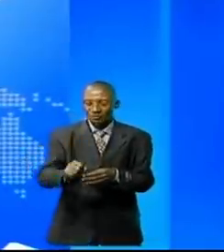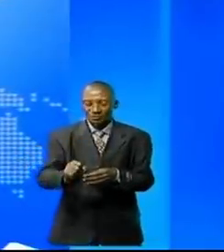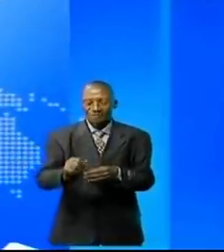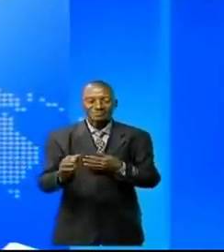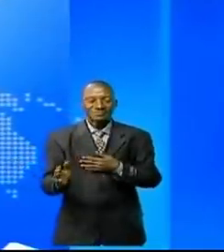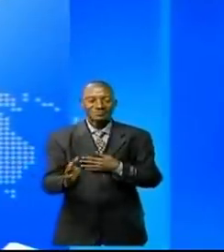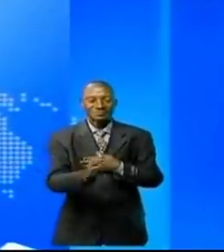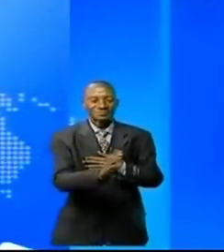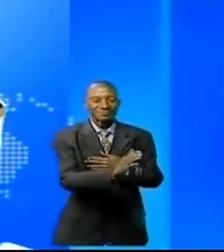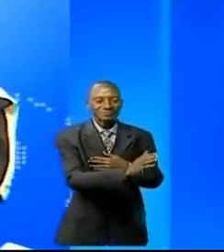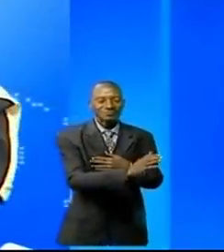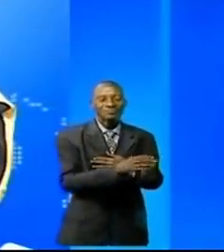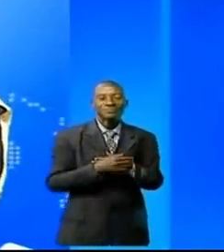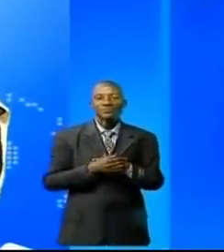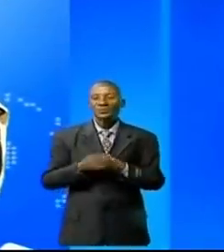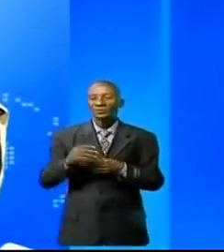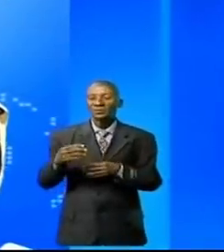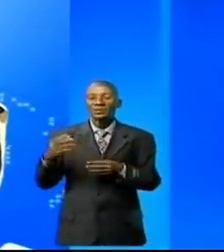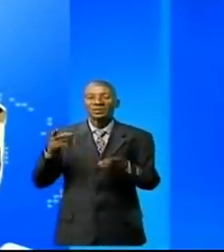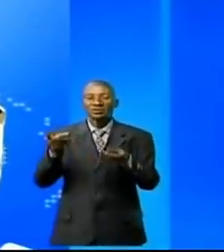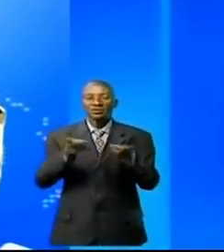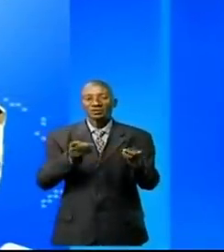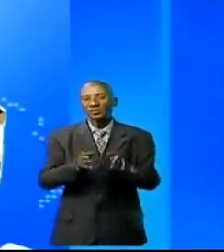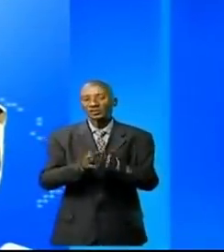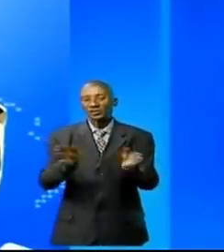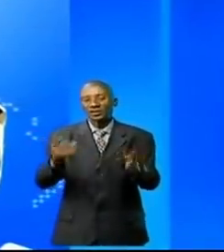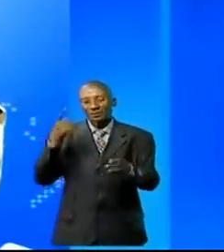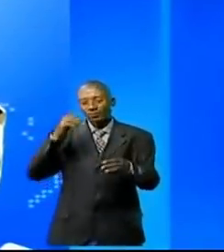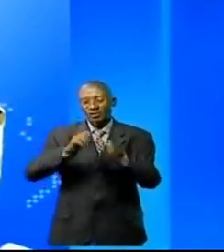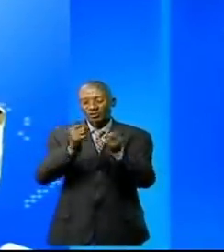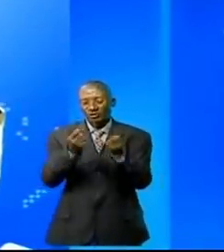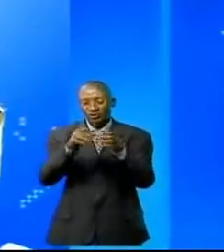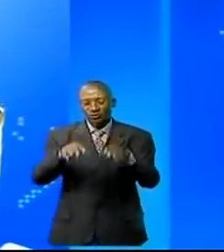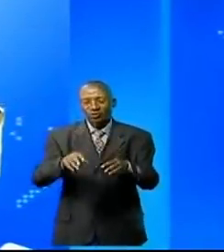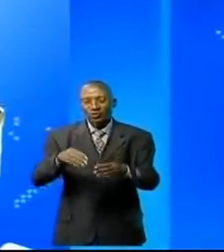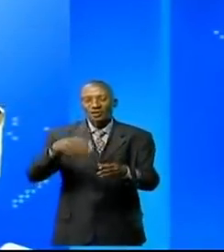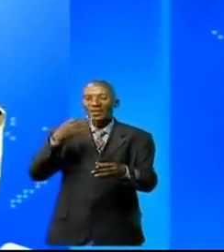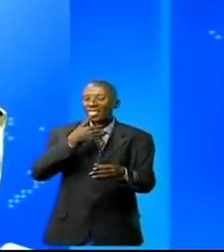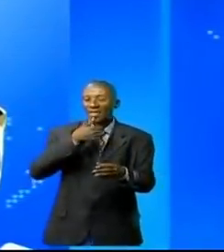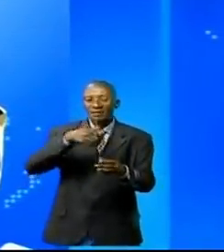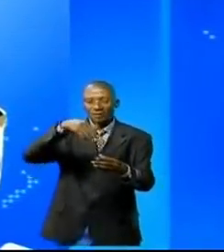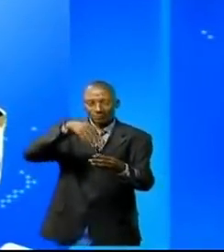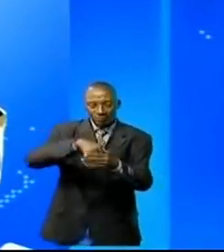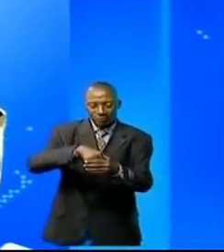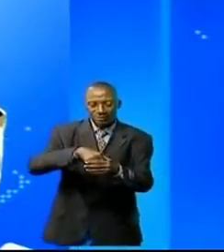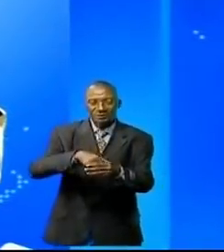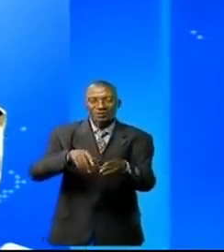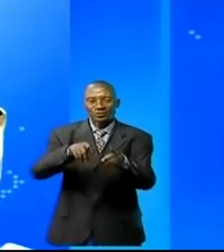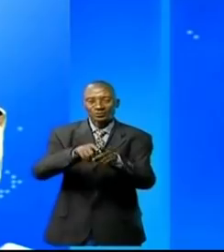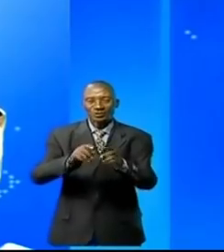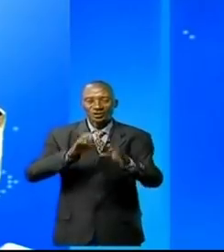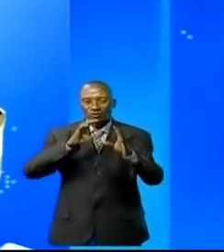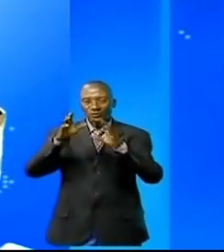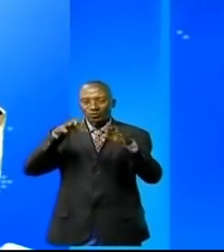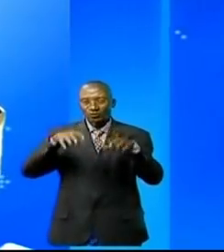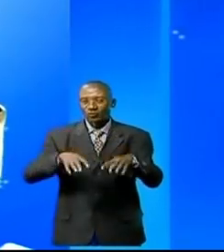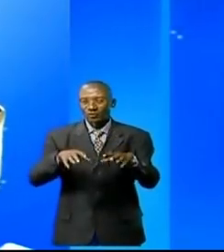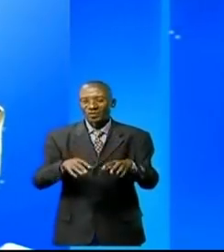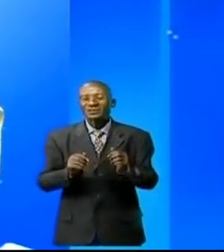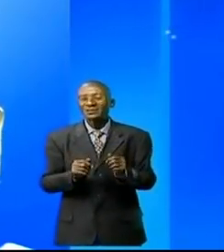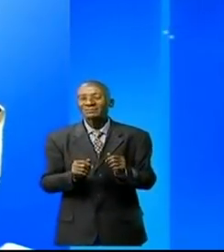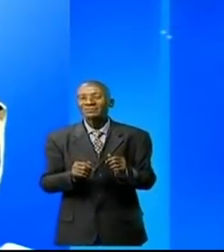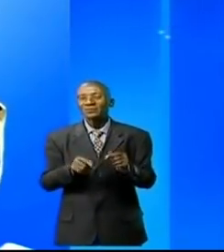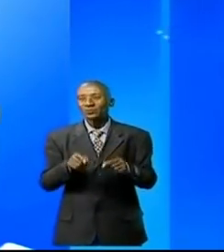Le directeur général de la Société congolaise des postes et télécommunications tient Mordicus à mettre en valeur